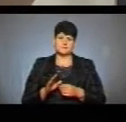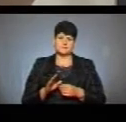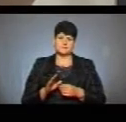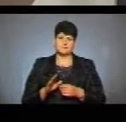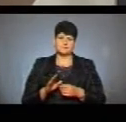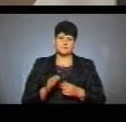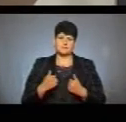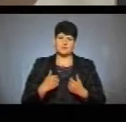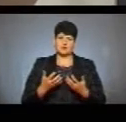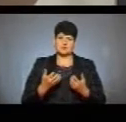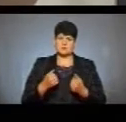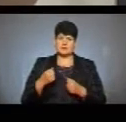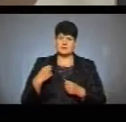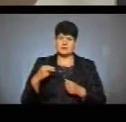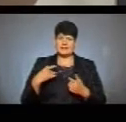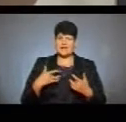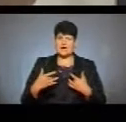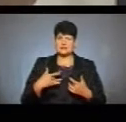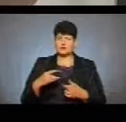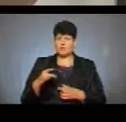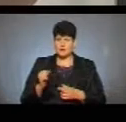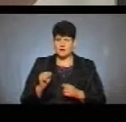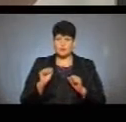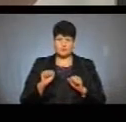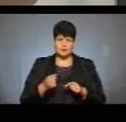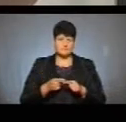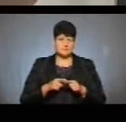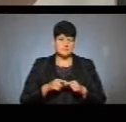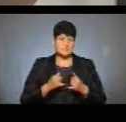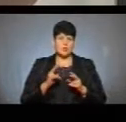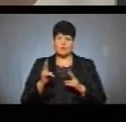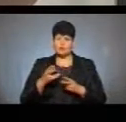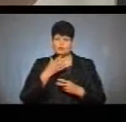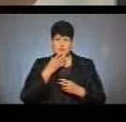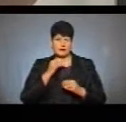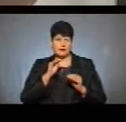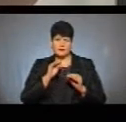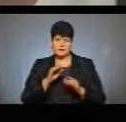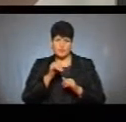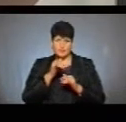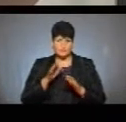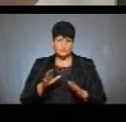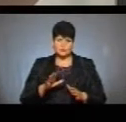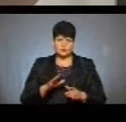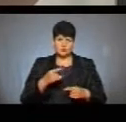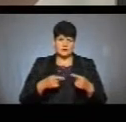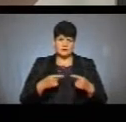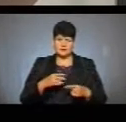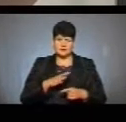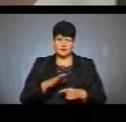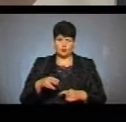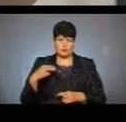Ми отримали президента актора. Можливо, це для когось прекрасно. Я не можу критикувати, я не був на президентському пості,